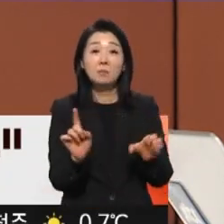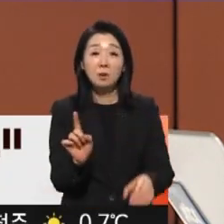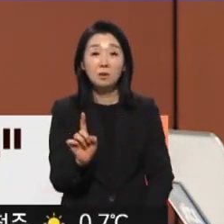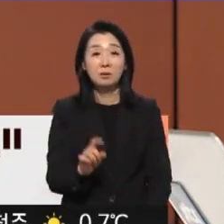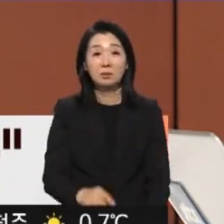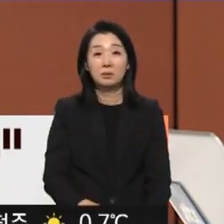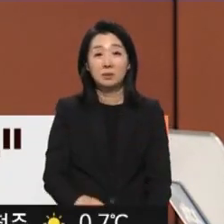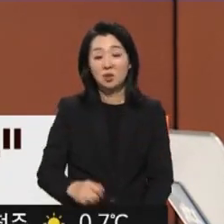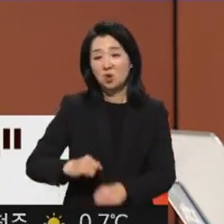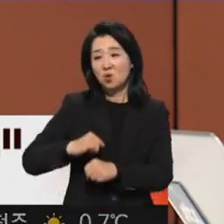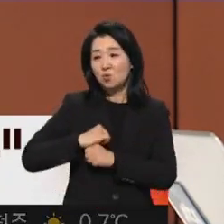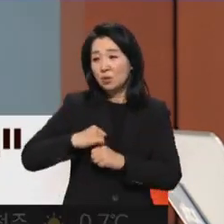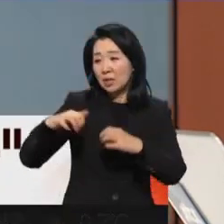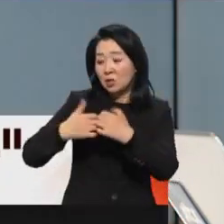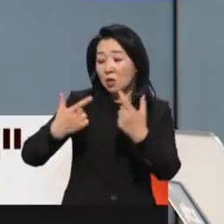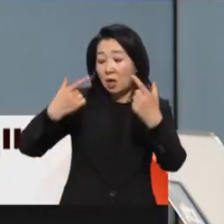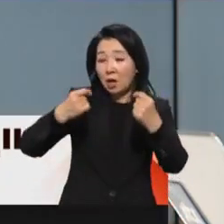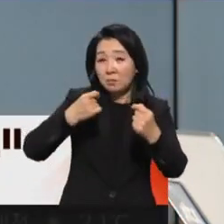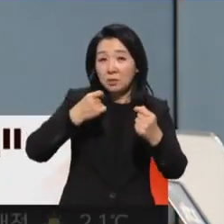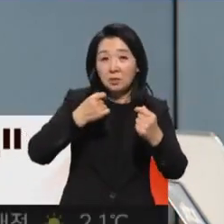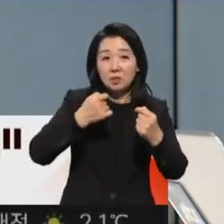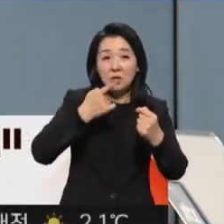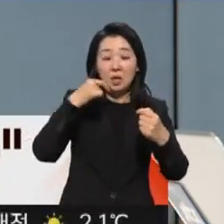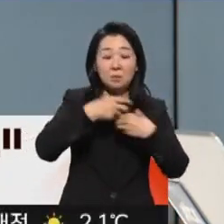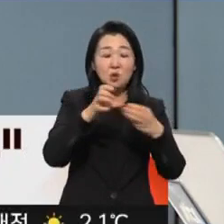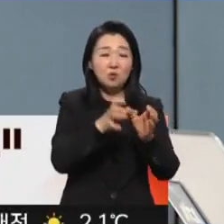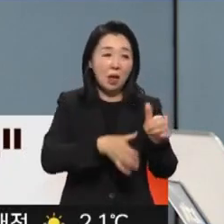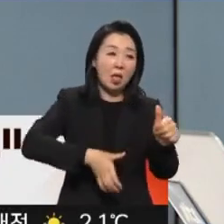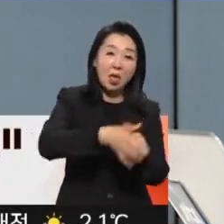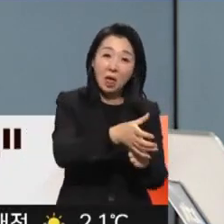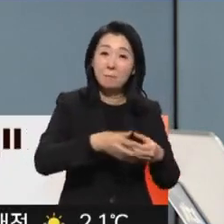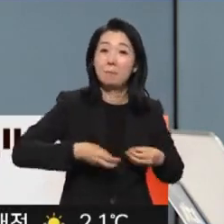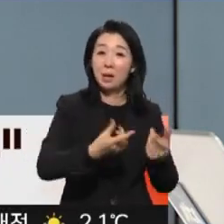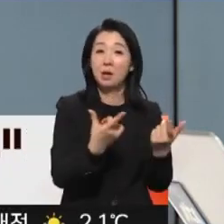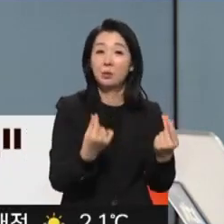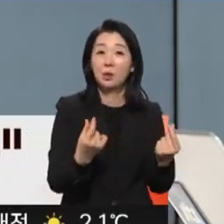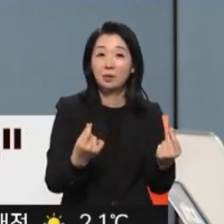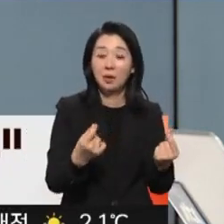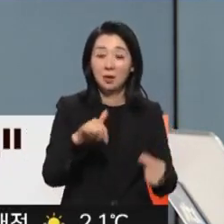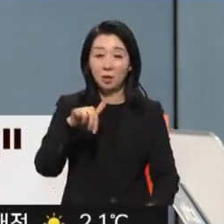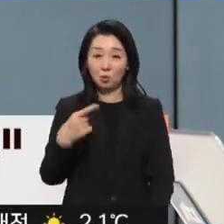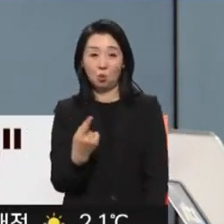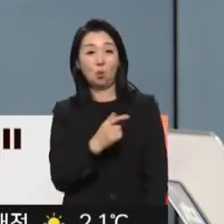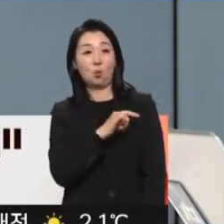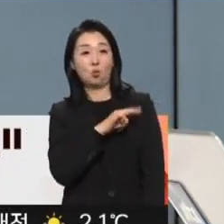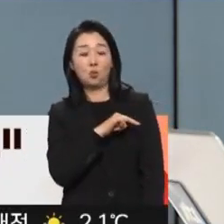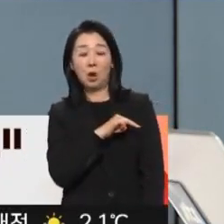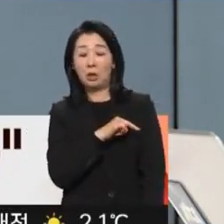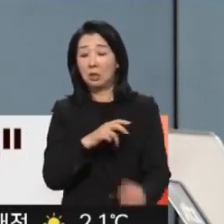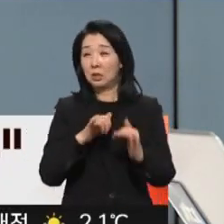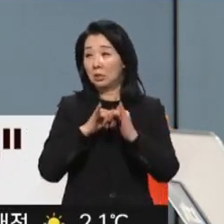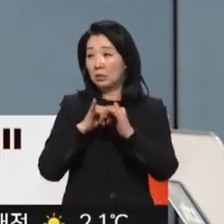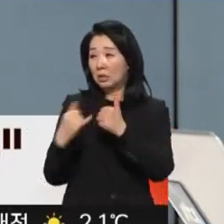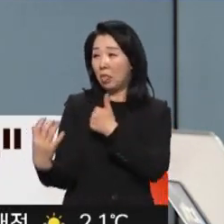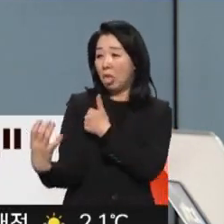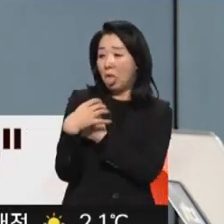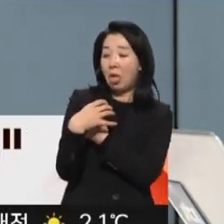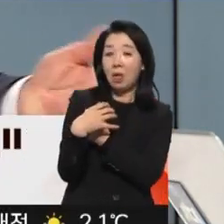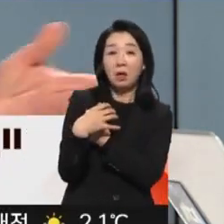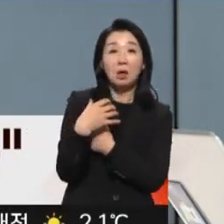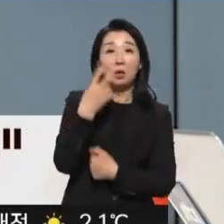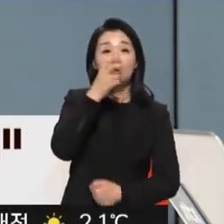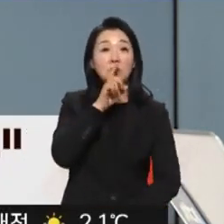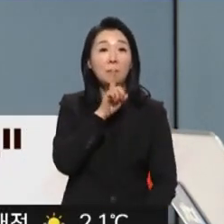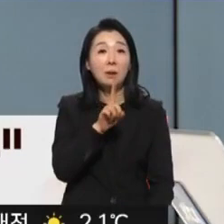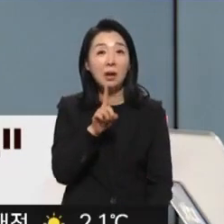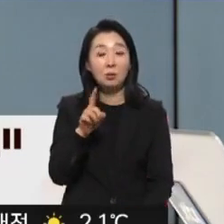얘기했습니다만 군사작전 하듯이 지금 야당을 파괴하고 있다 이런 주장을 하고 있고 또 노웅래 의원은 사람 잡는 수사다 뭐 이런 얘기도 했는데 오늘